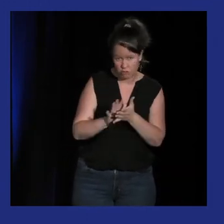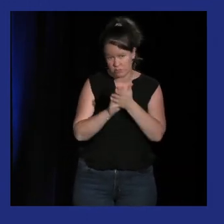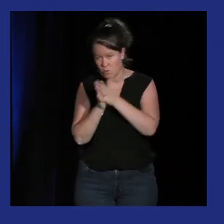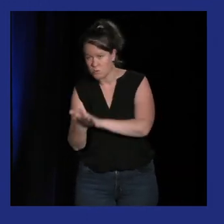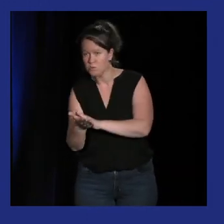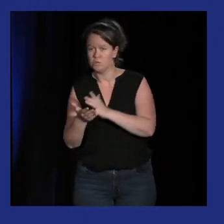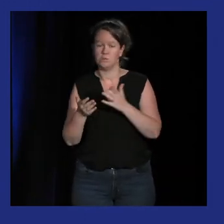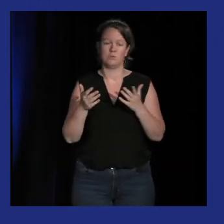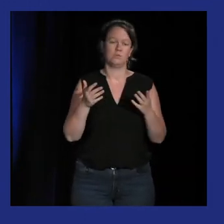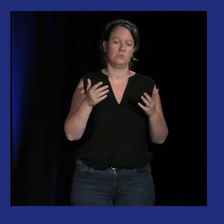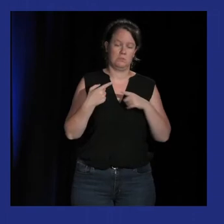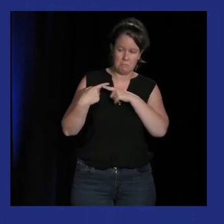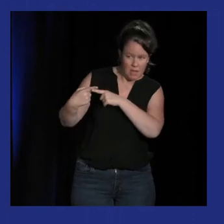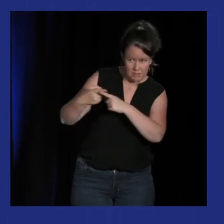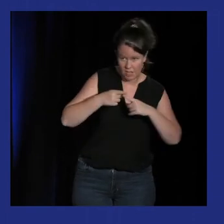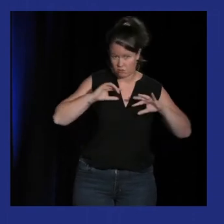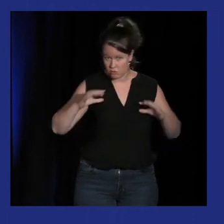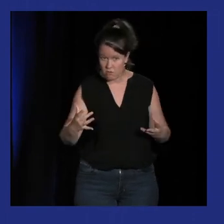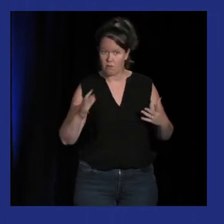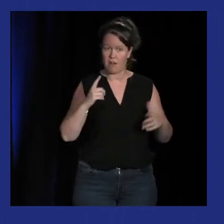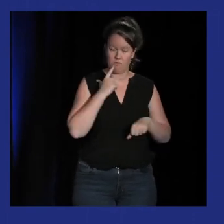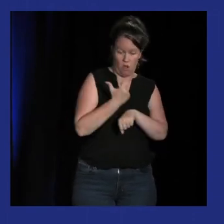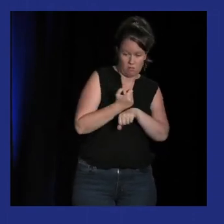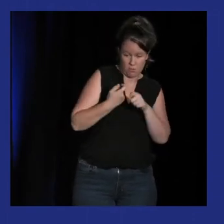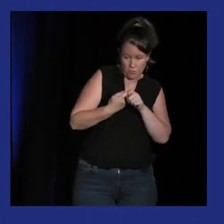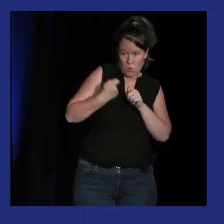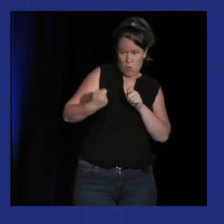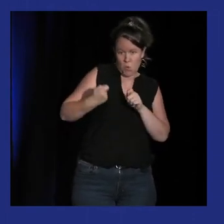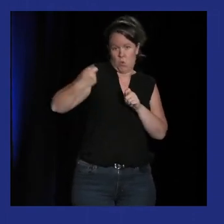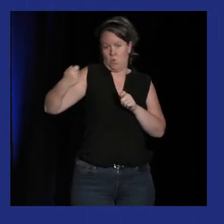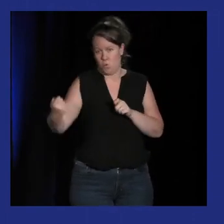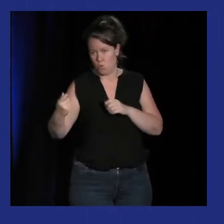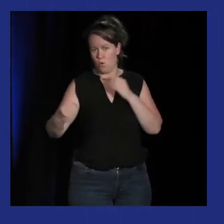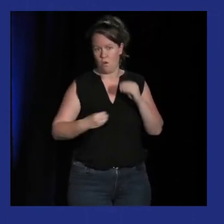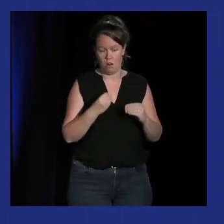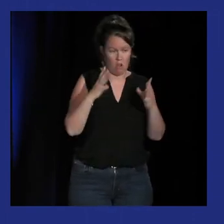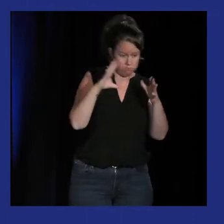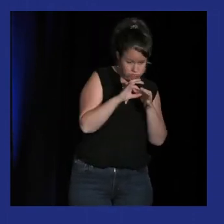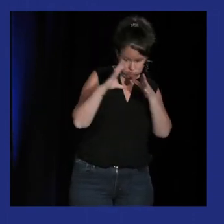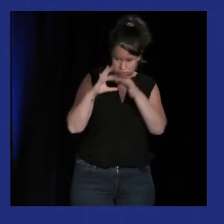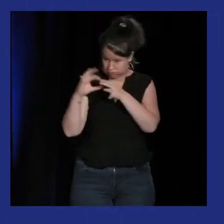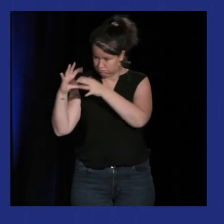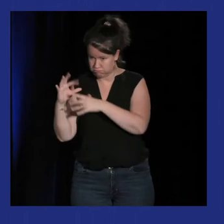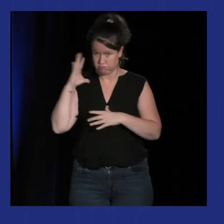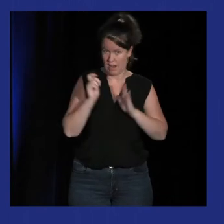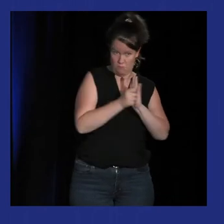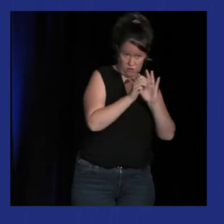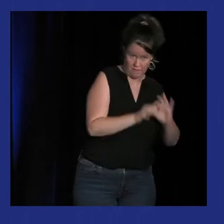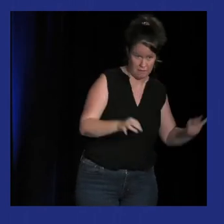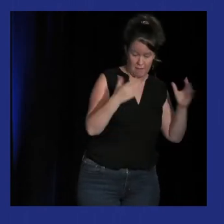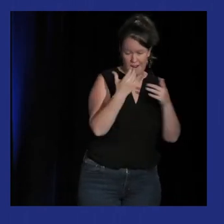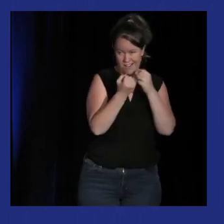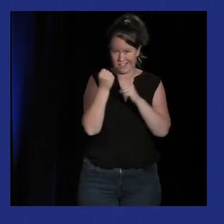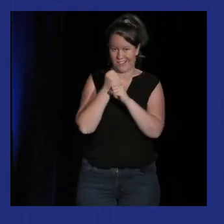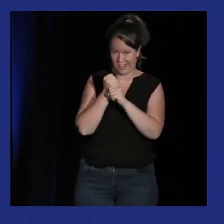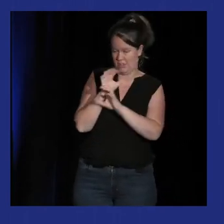faire en sorte que la musique dure un peu plus longtemps ou d'apporter des ponts qui n'existent pas initialement dans les musiques originelles donc là c'est